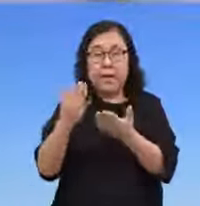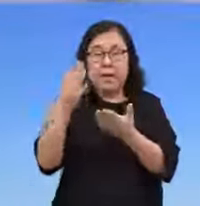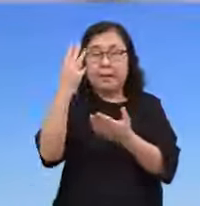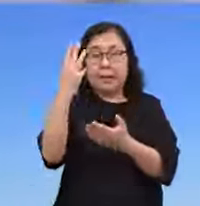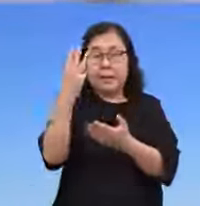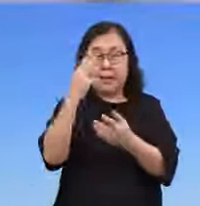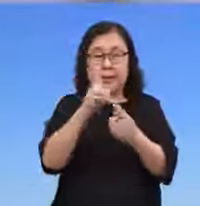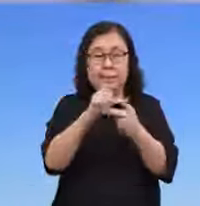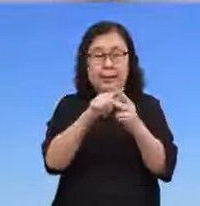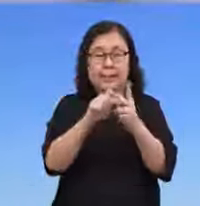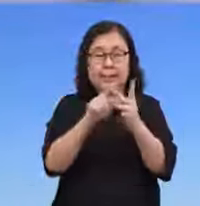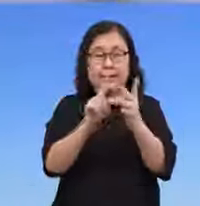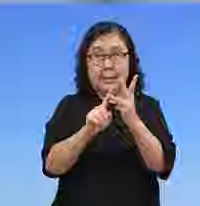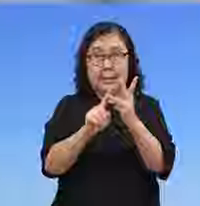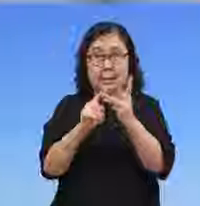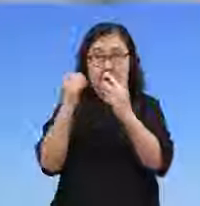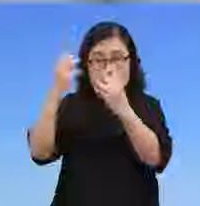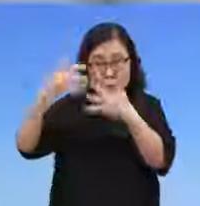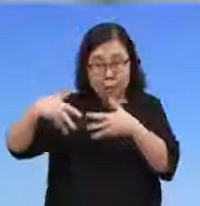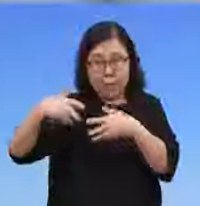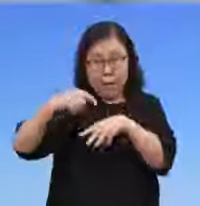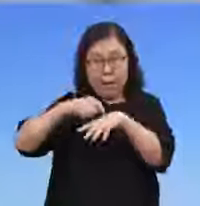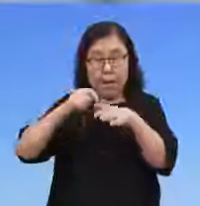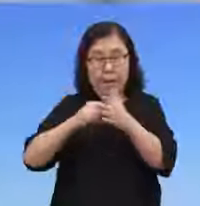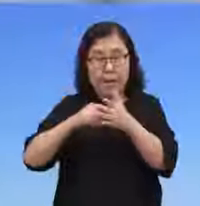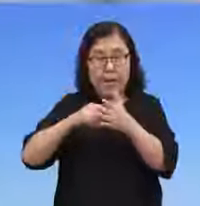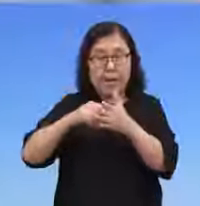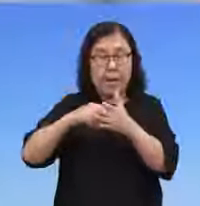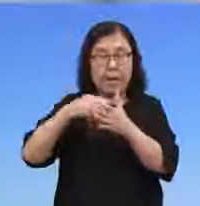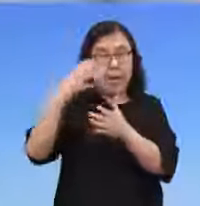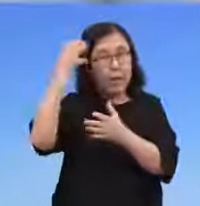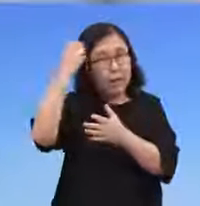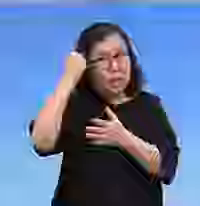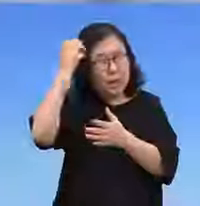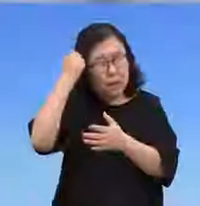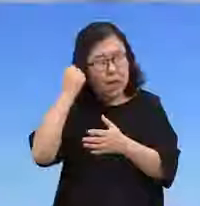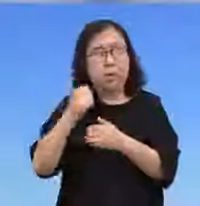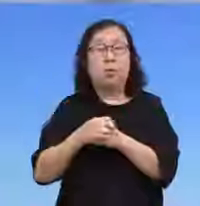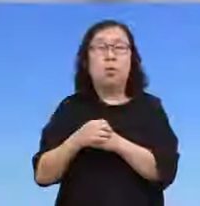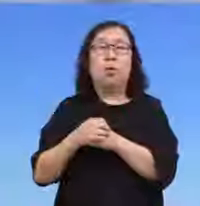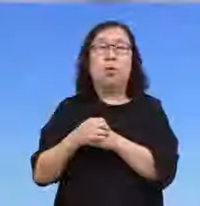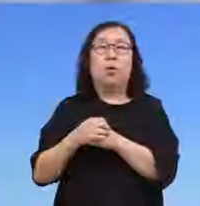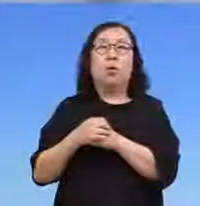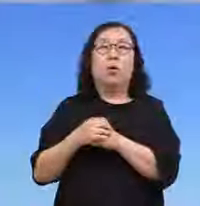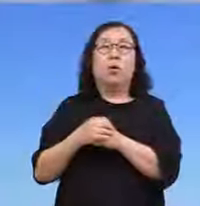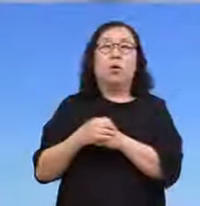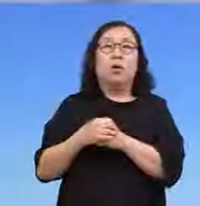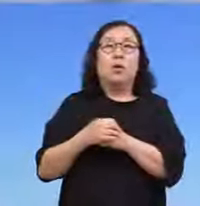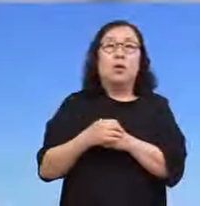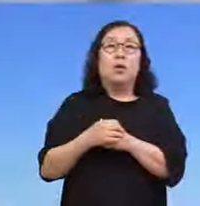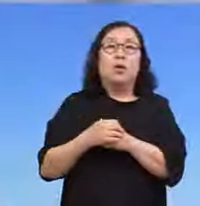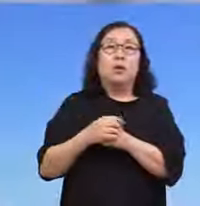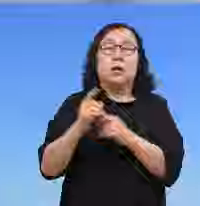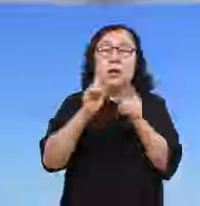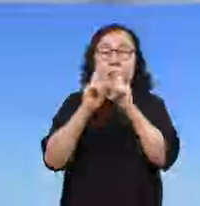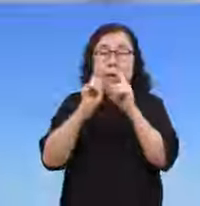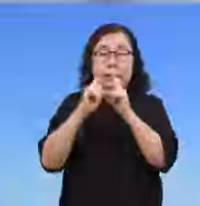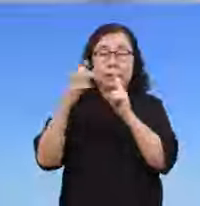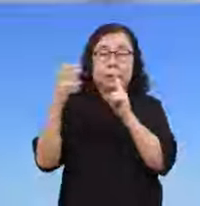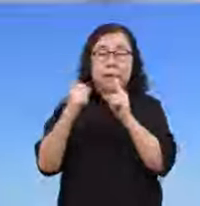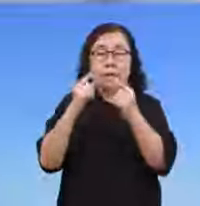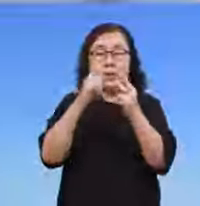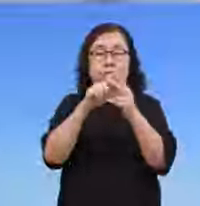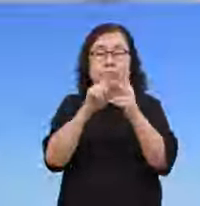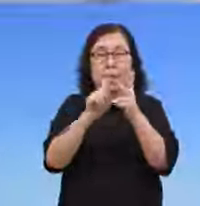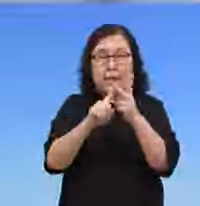마음에 담으시고요, 이제 좀 더 구체적으로 이 하나님의 전신갑주를 입으라는 말씀이 가진 두 가지 의미를